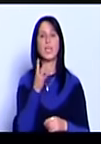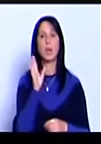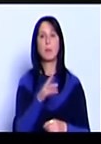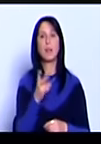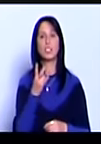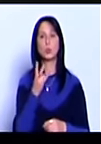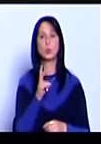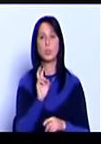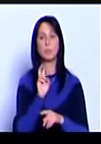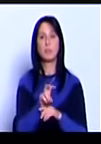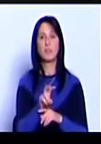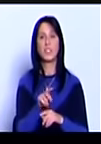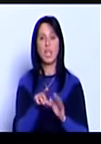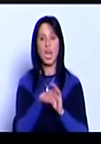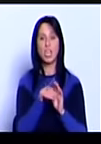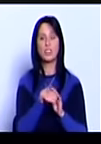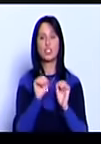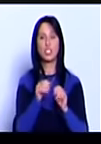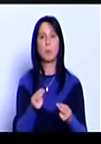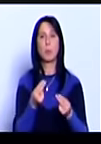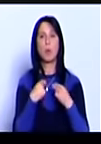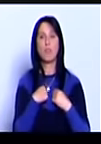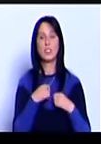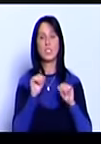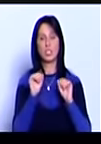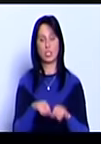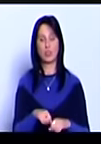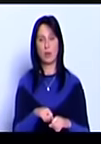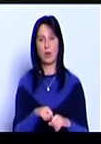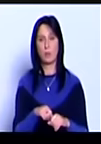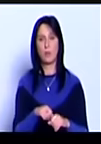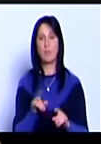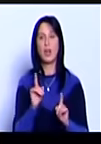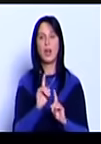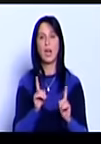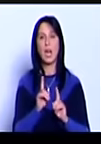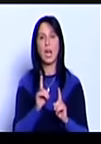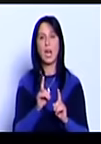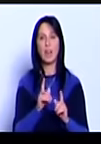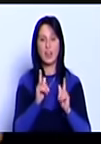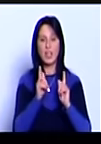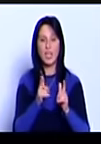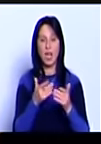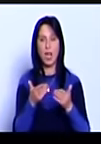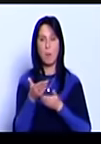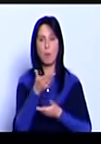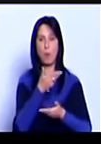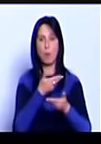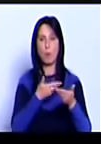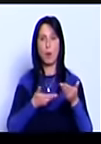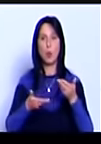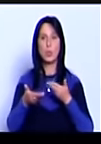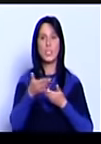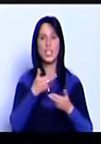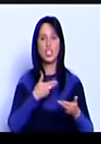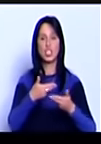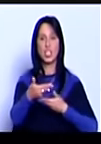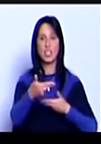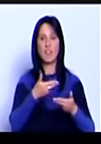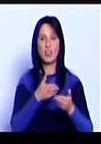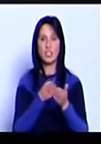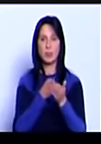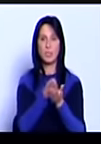უნდა მივიდეთ და ამ არჩევნება შეიძლება მოგცეს ამის საშუალება, რომ რაღაცა თანხმობისკენ და ისეთი ურთიერთჩეთავაზებისკენ